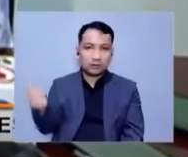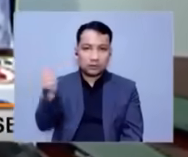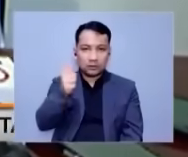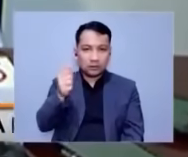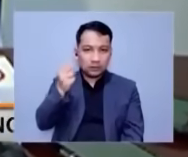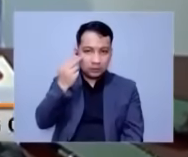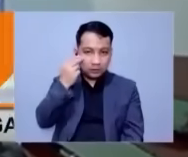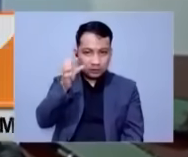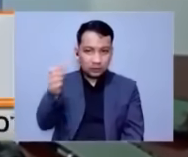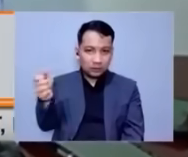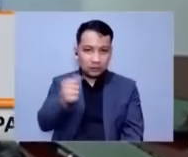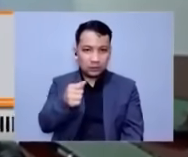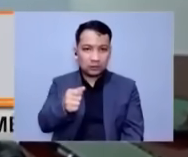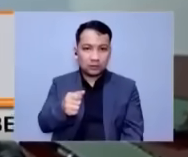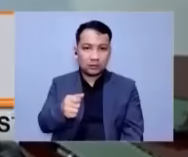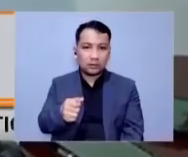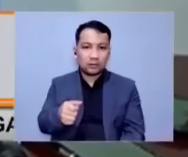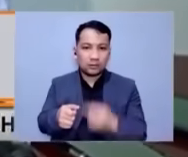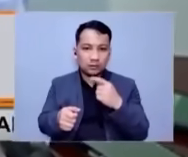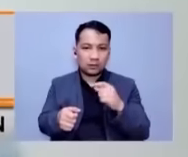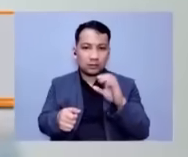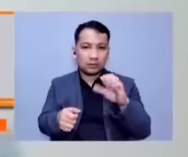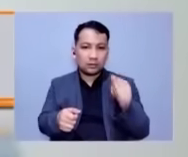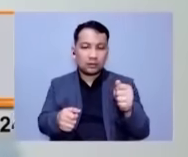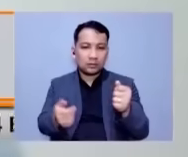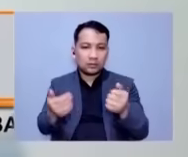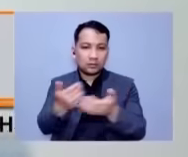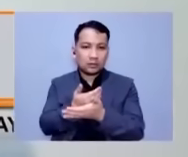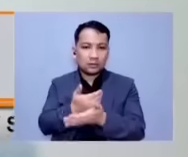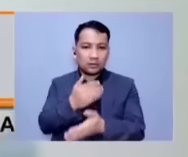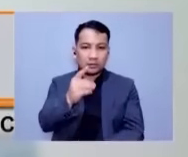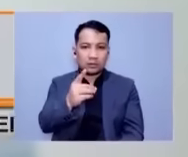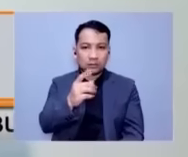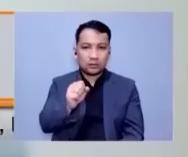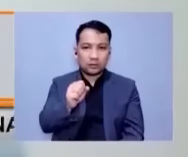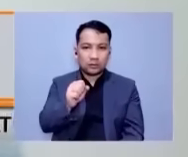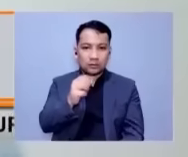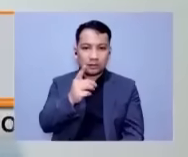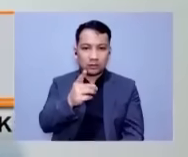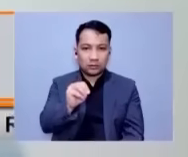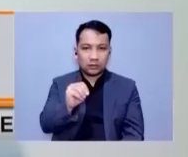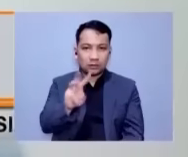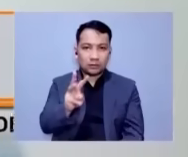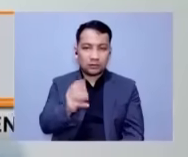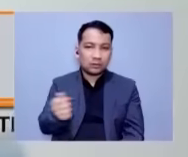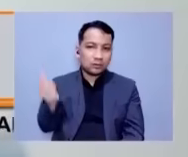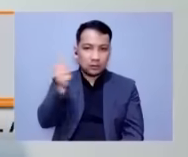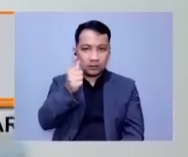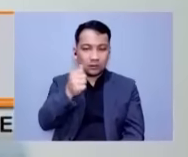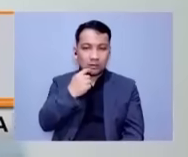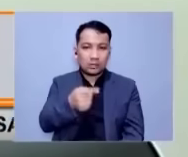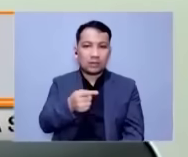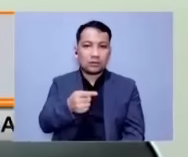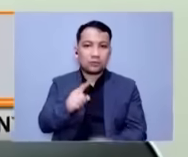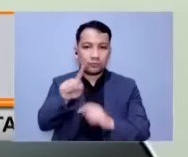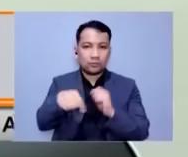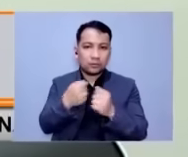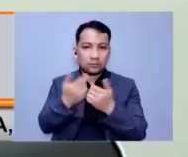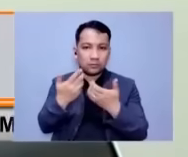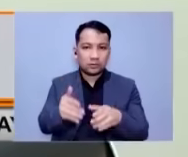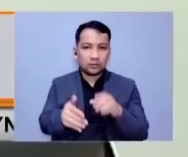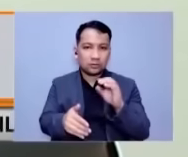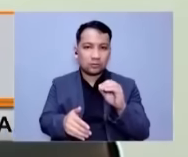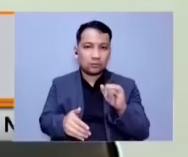Inappoint ni Pangulong Bongbong Marcos si Kakdak bilang DMW Secretary isang taon mula nang gawin siyang officer in charge ng